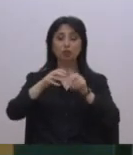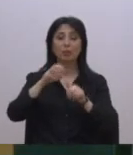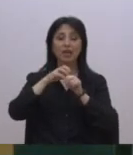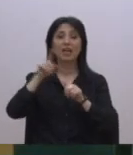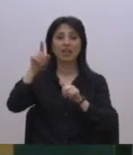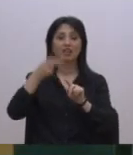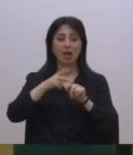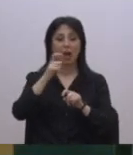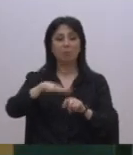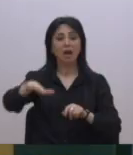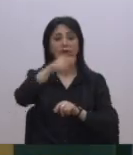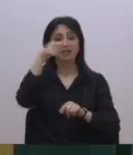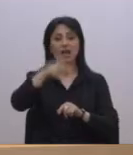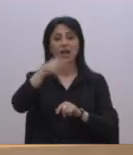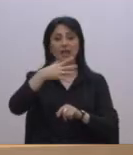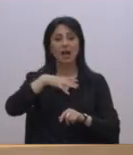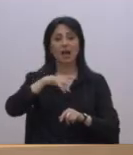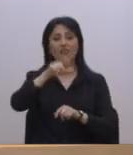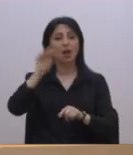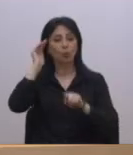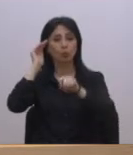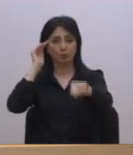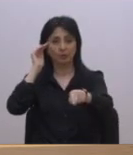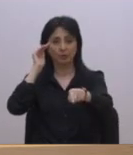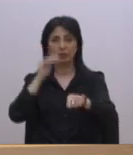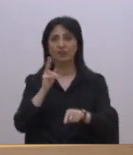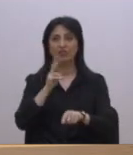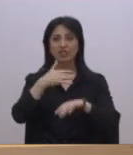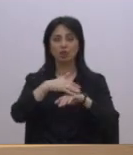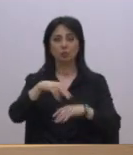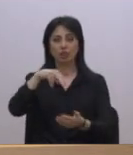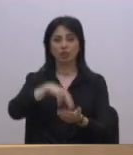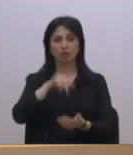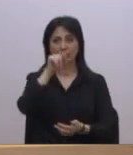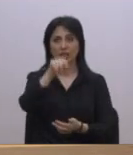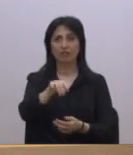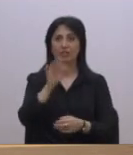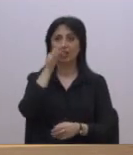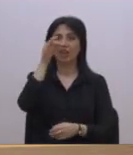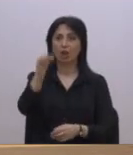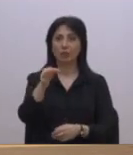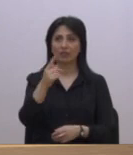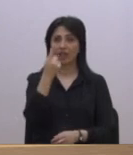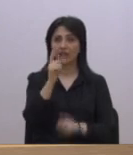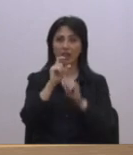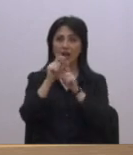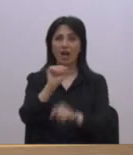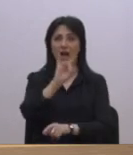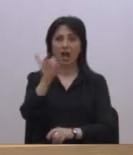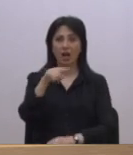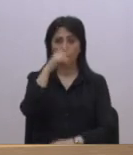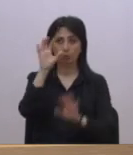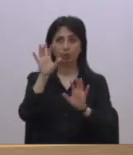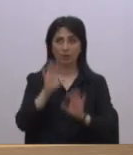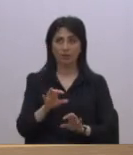ლიდერებიც იმ ასობით ათას ქართველ ხალხს უსმენს, რომელიც ქუჩაში დგას და გეუბნევათ ერთ რამეს, არა რუსულ